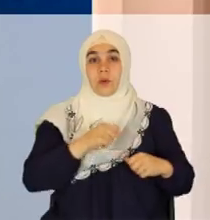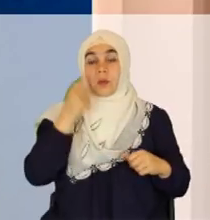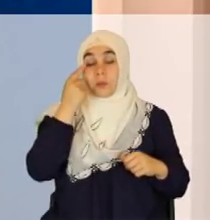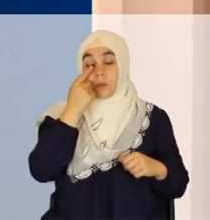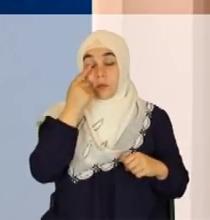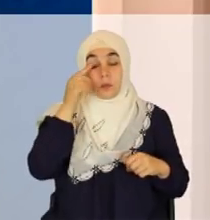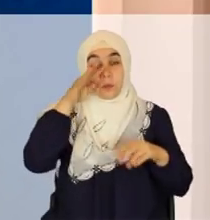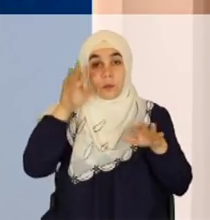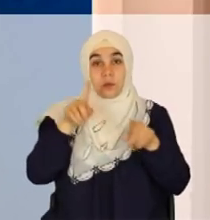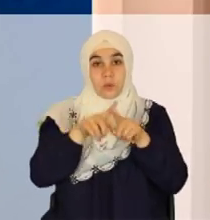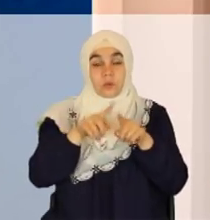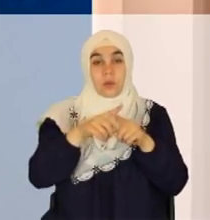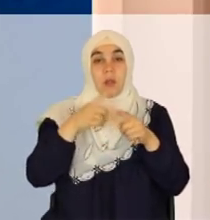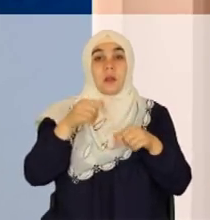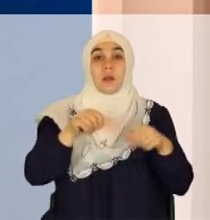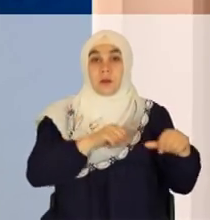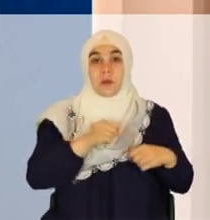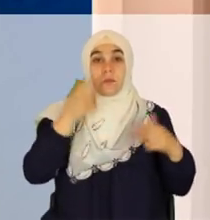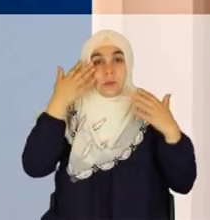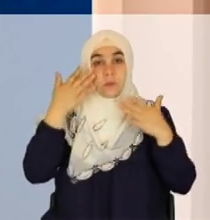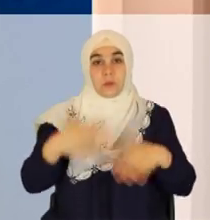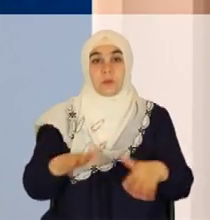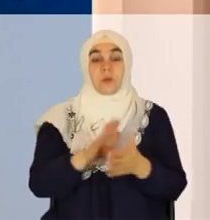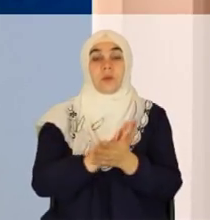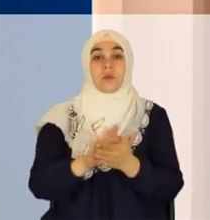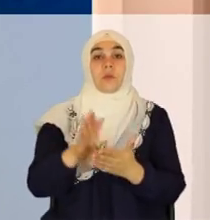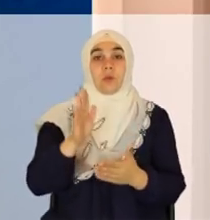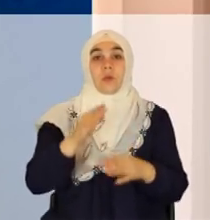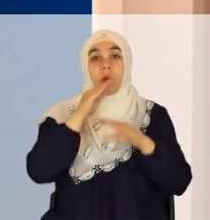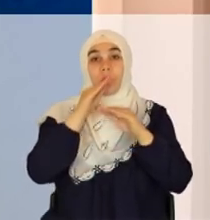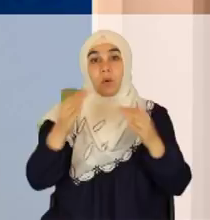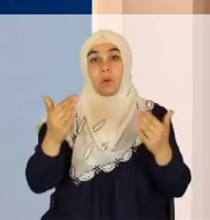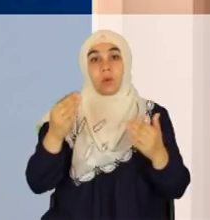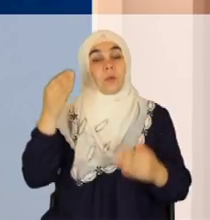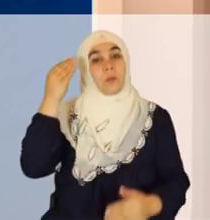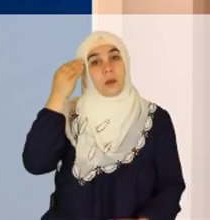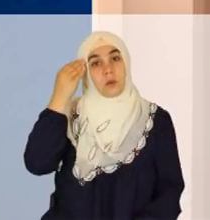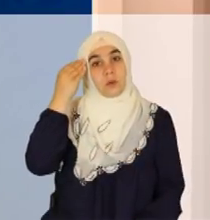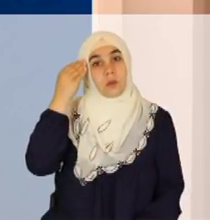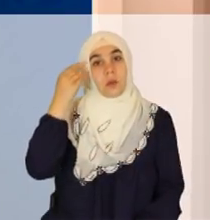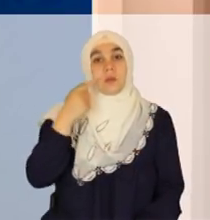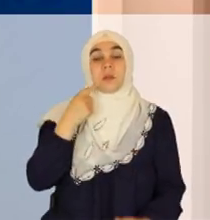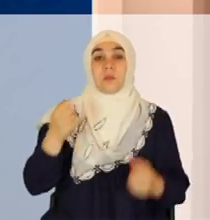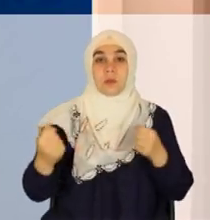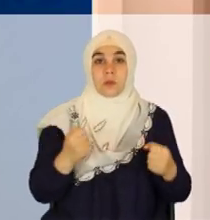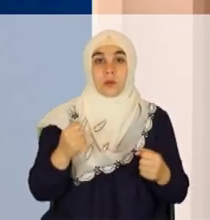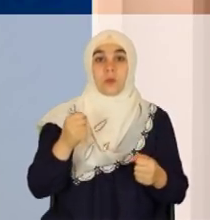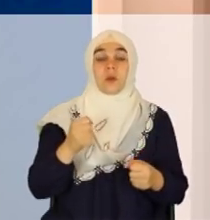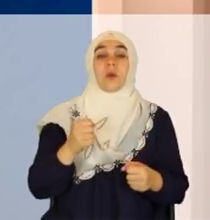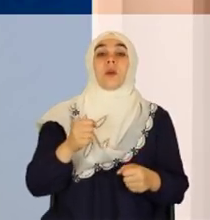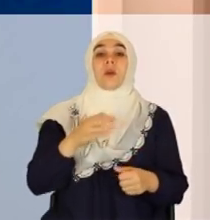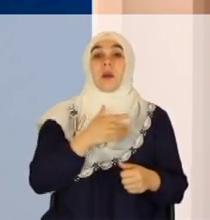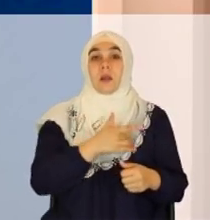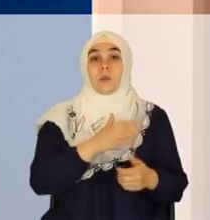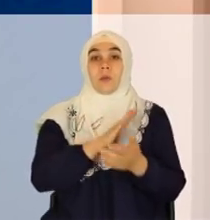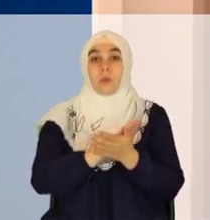küfür edilen aslındaki günahları hem tökülen. Ana ruhi ma'noda o'zini mustahkam tutgan odam, qalbini